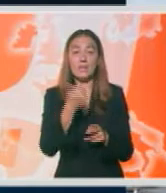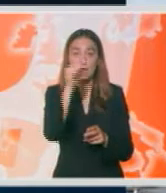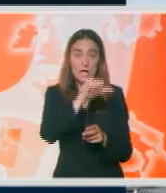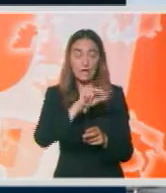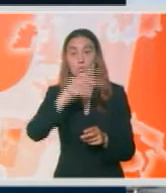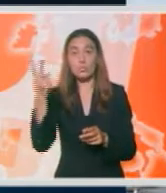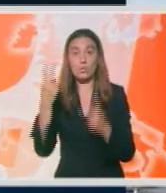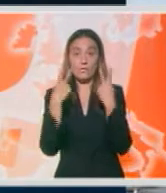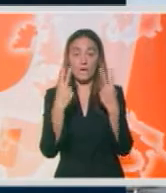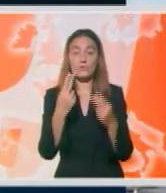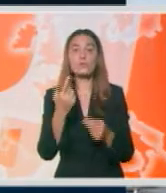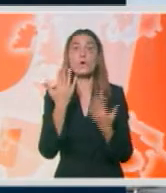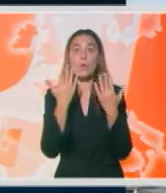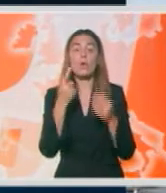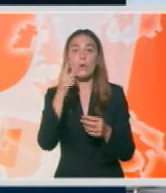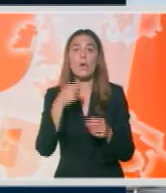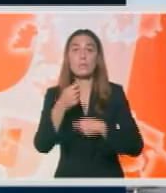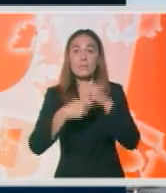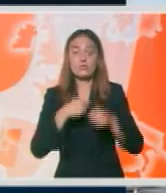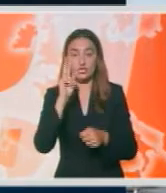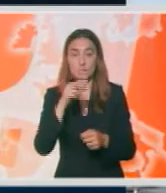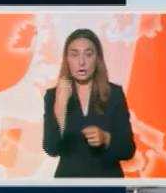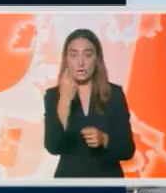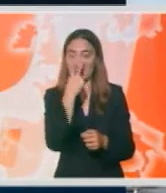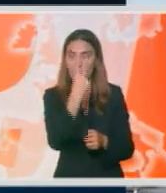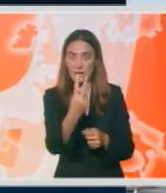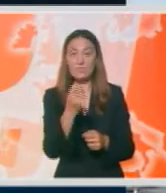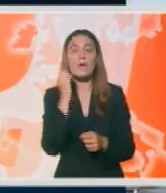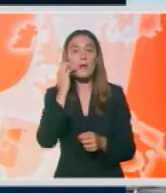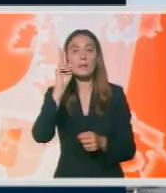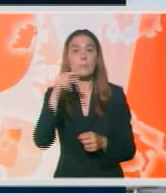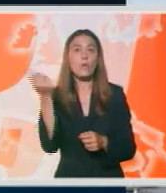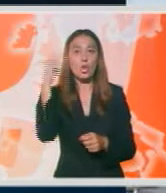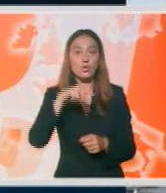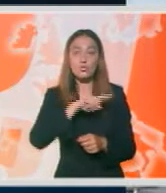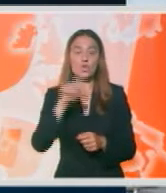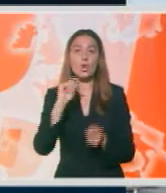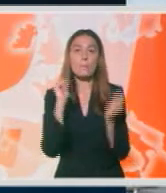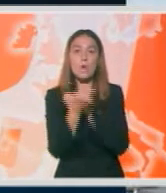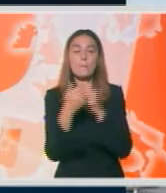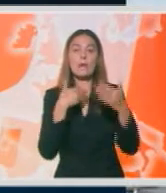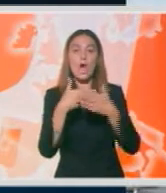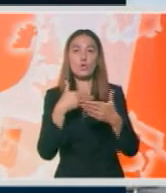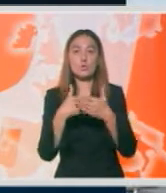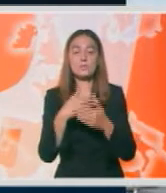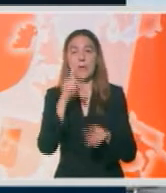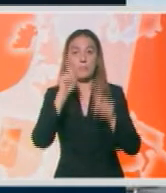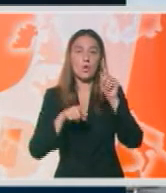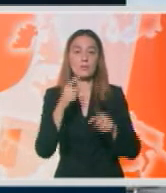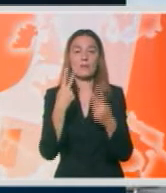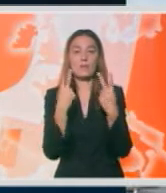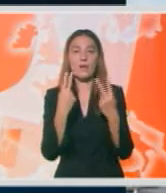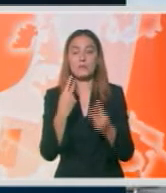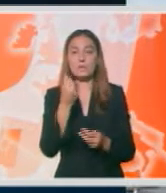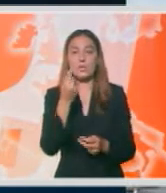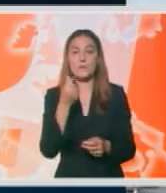drugu i ukoliko imate dobro da analizirate tržište i predvidite kada bi moglo da dođe do promjena odnosa pojedinih valuta,